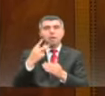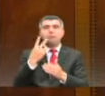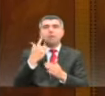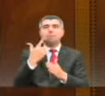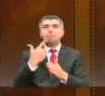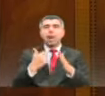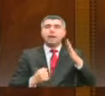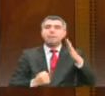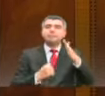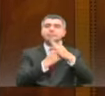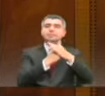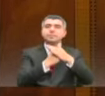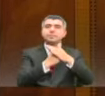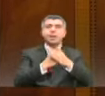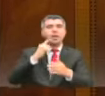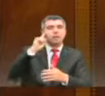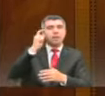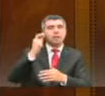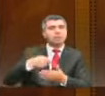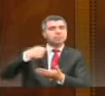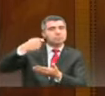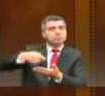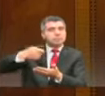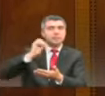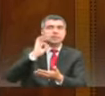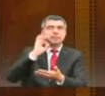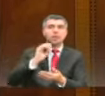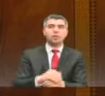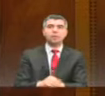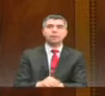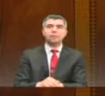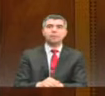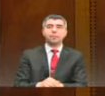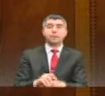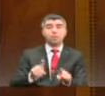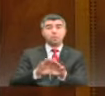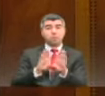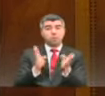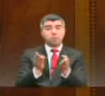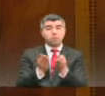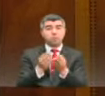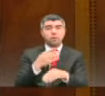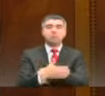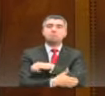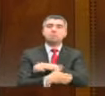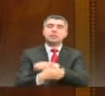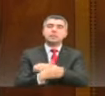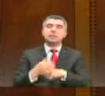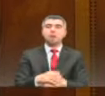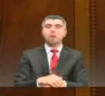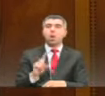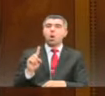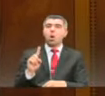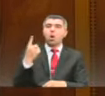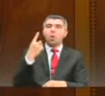دراسية بنفس شروط وآليات المنحة الجامعية، وأغلب هؤلاء من فئات الفقيرة، وهذه لأول